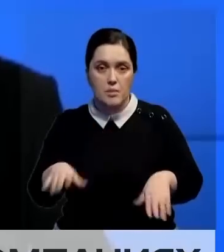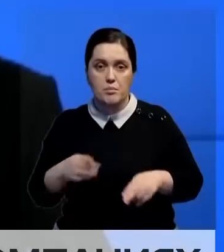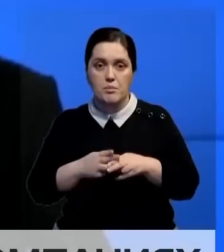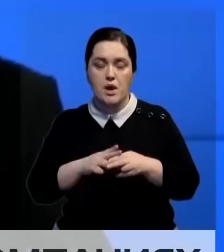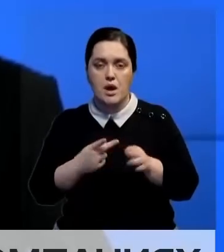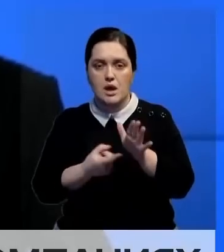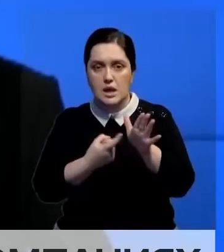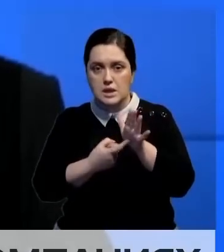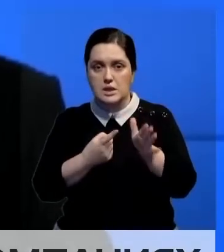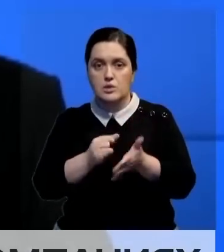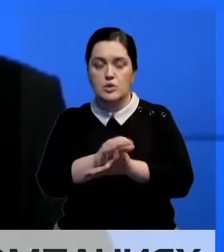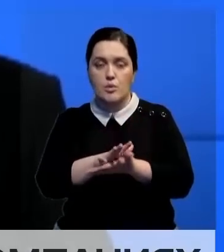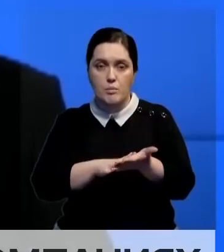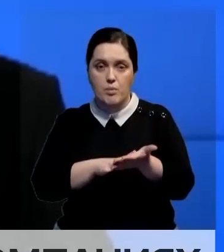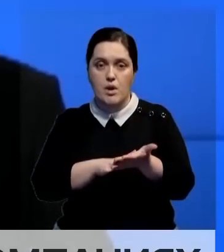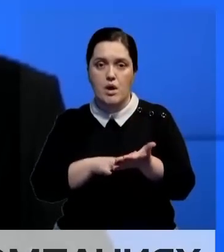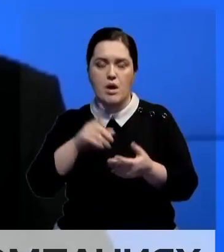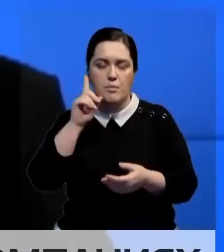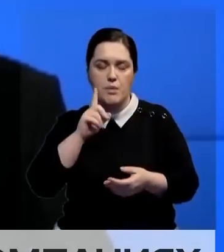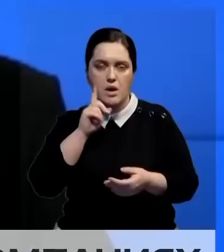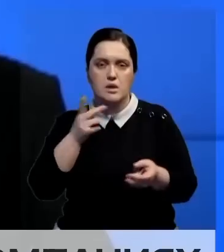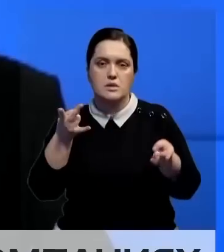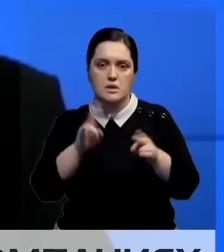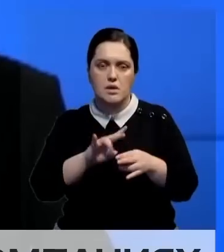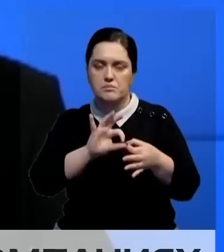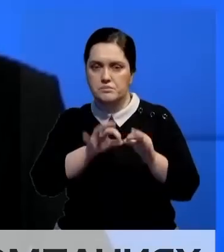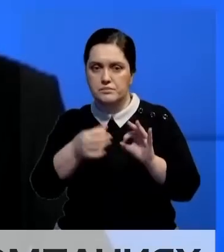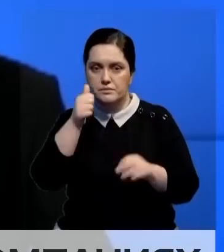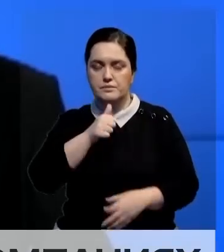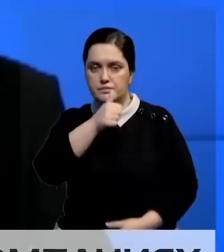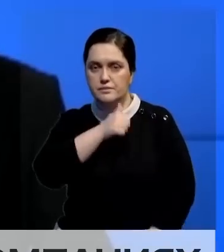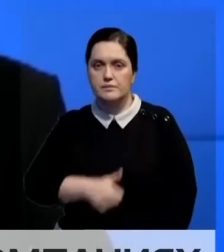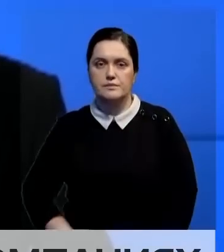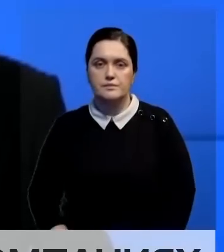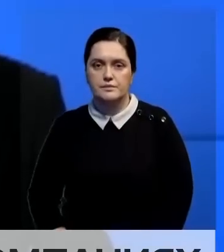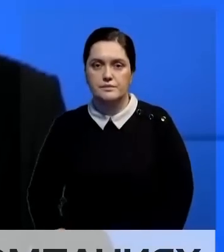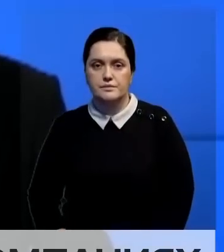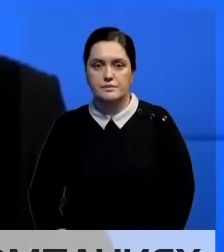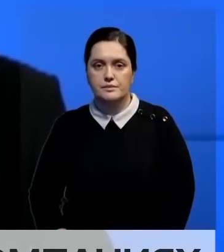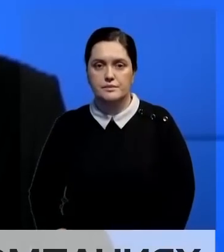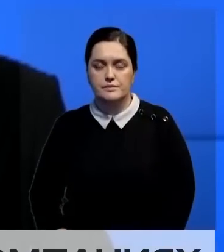Расследование продолжается, иная информация в интересах следствия разглашению не подлежит.